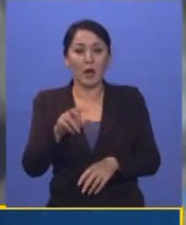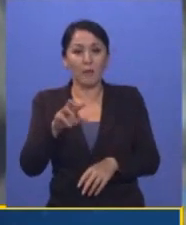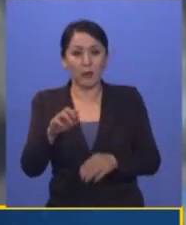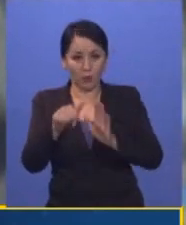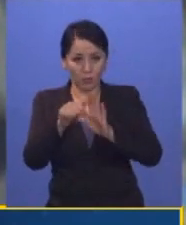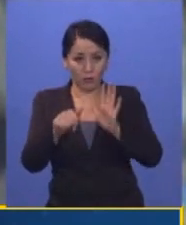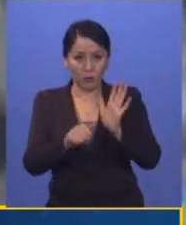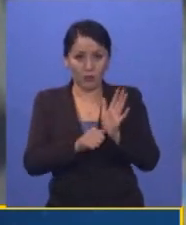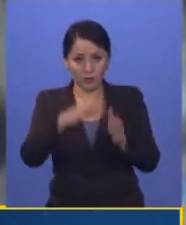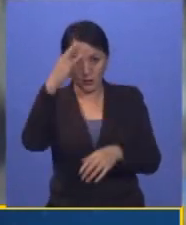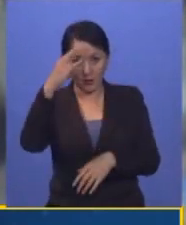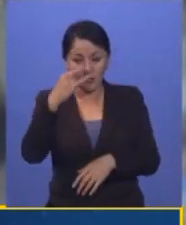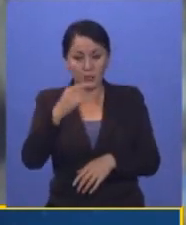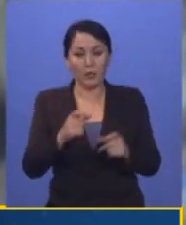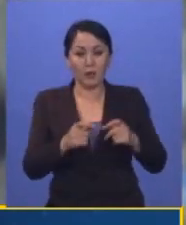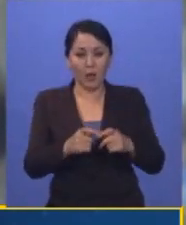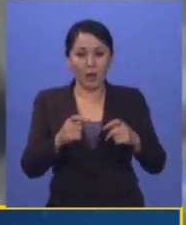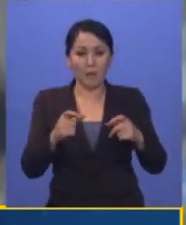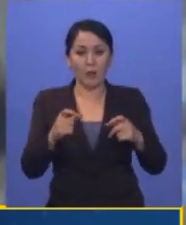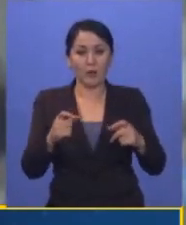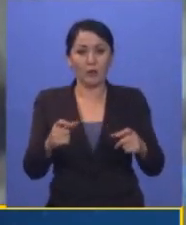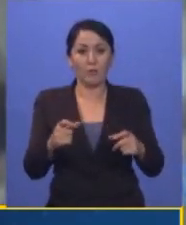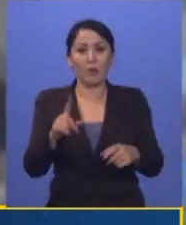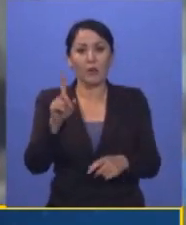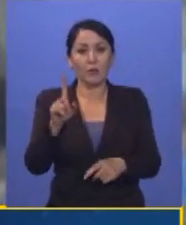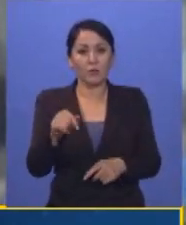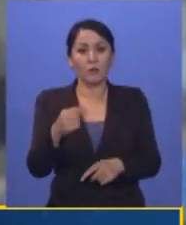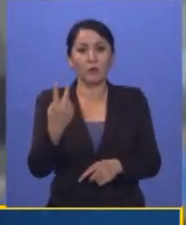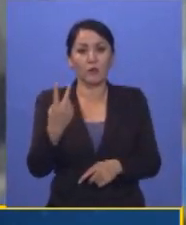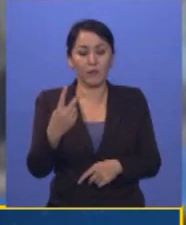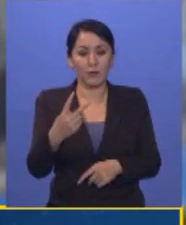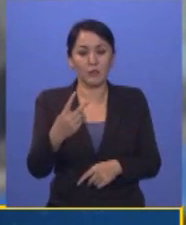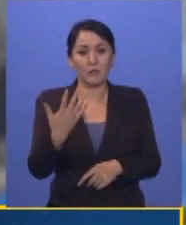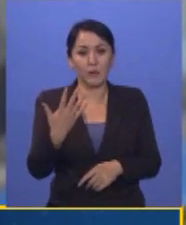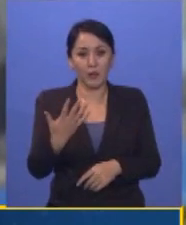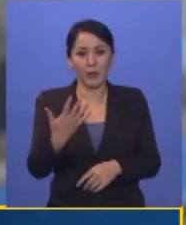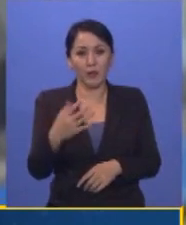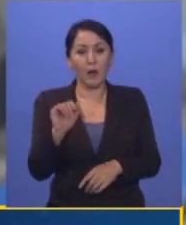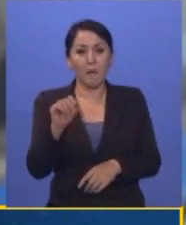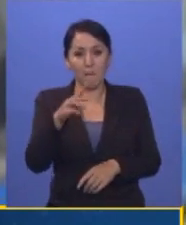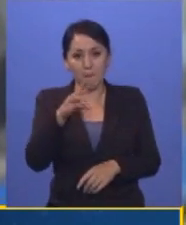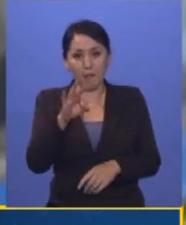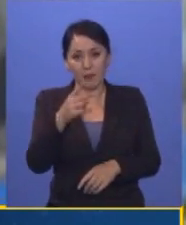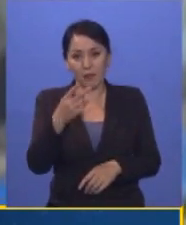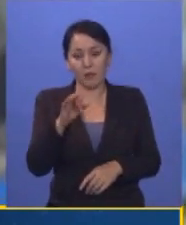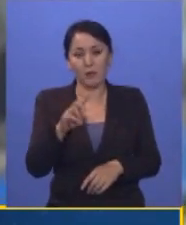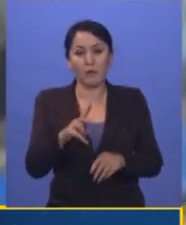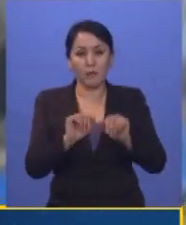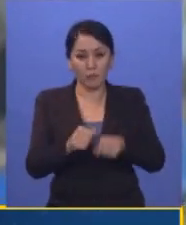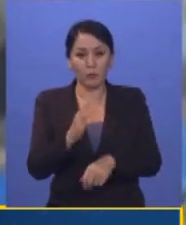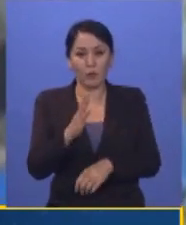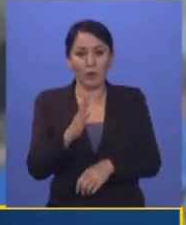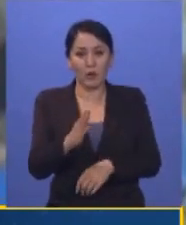16 жасқа толған қазақстандықтар үшін қозғалтқышының көлемі 125 текше сантиметрге дейінгі мотоциклдерді басқаруға мүмкіндік